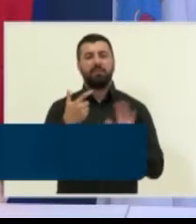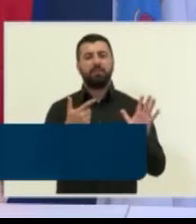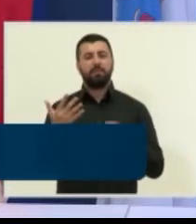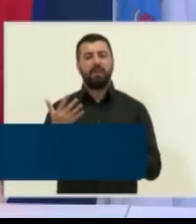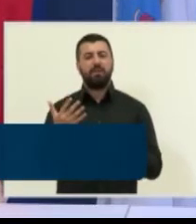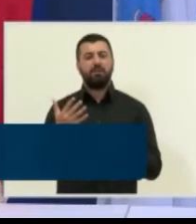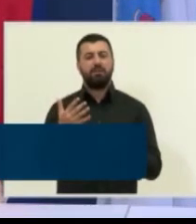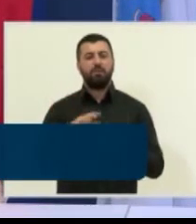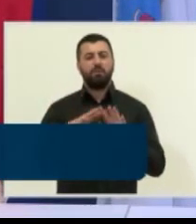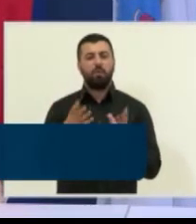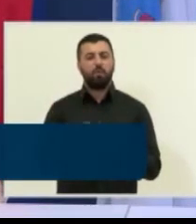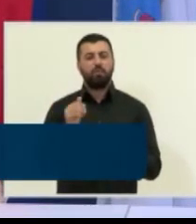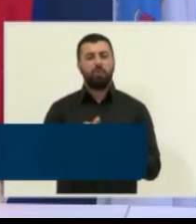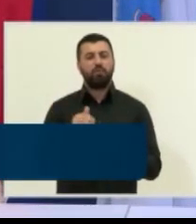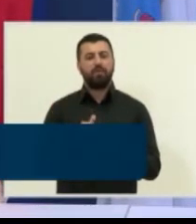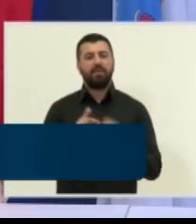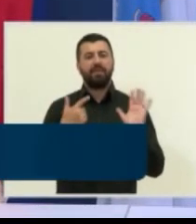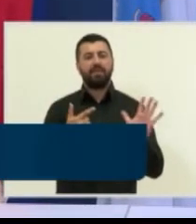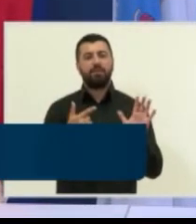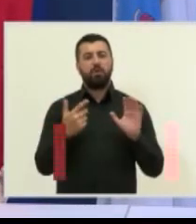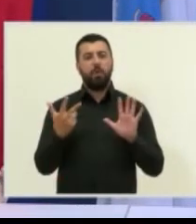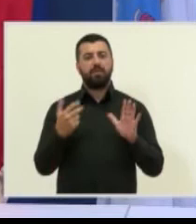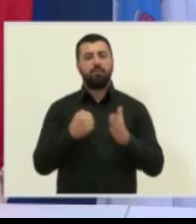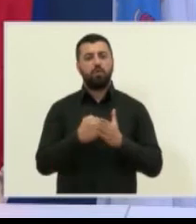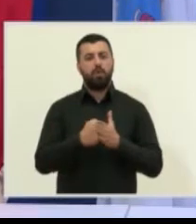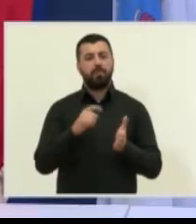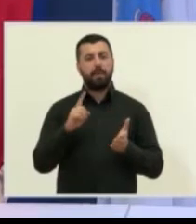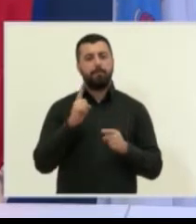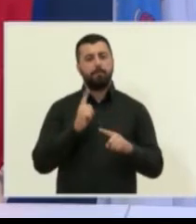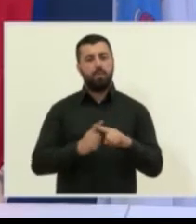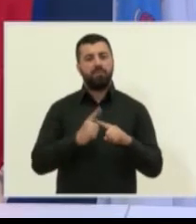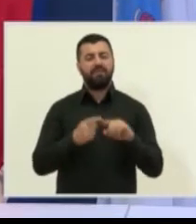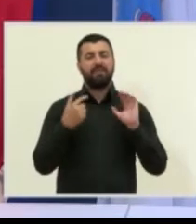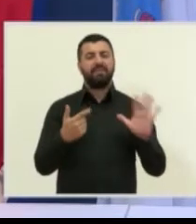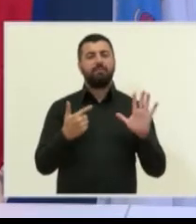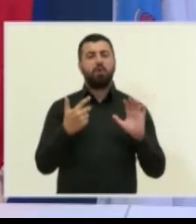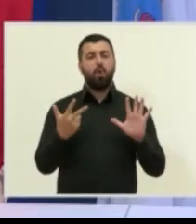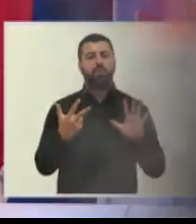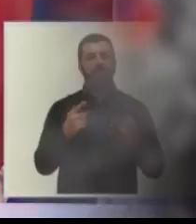375 obrađenih uzoraka, 78 rezultata je bilo pozitivno.